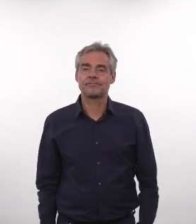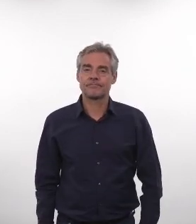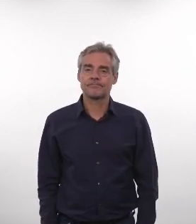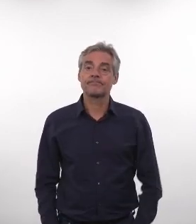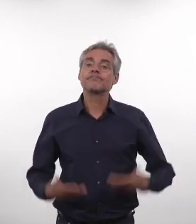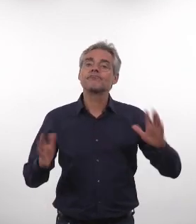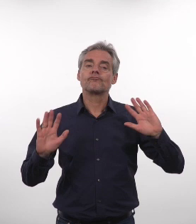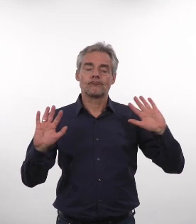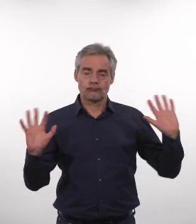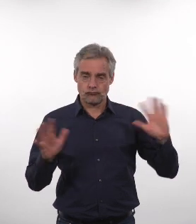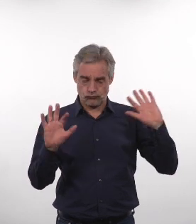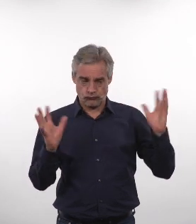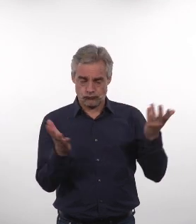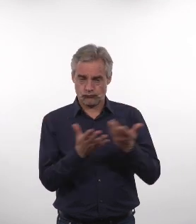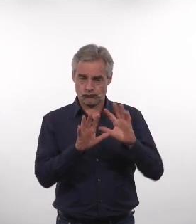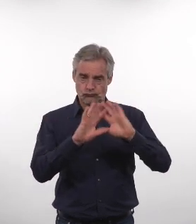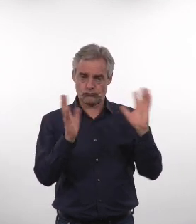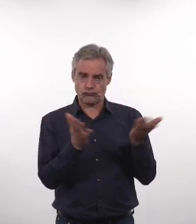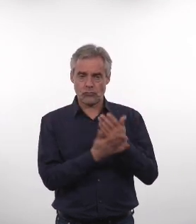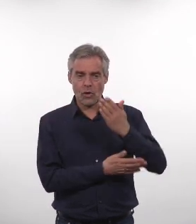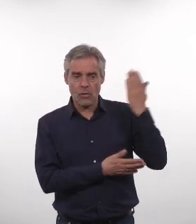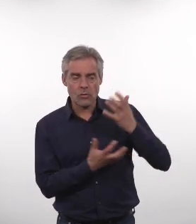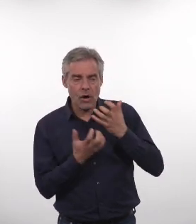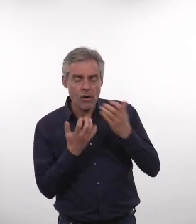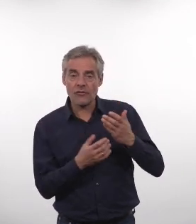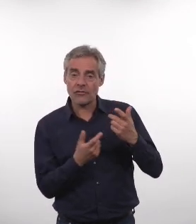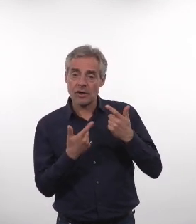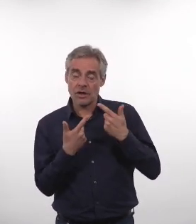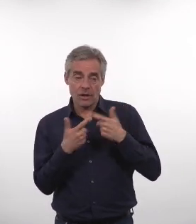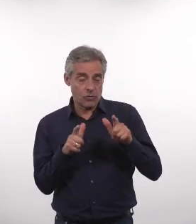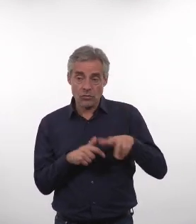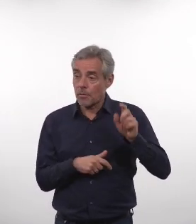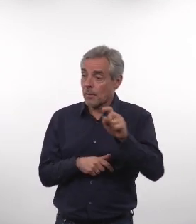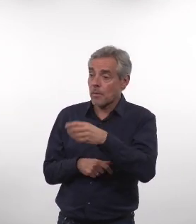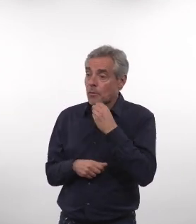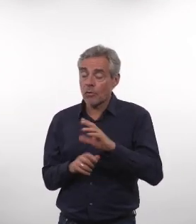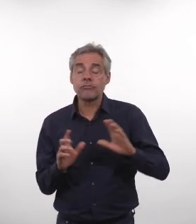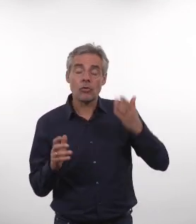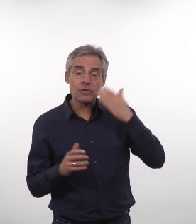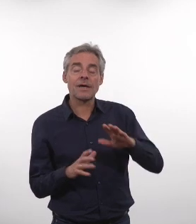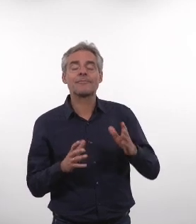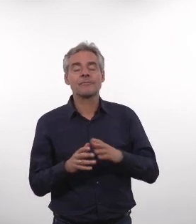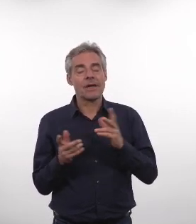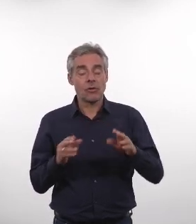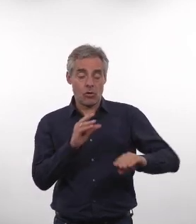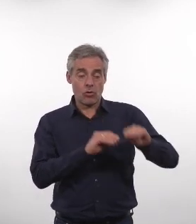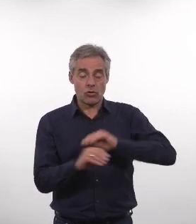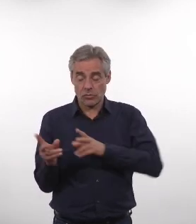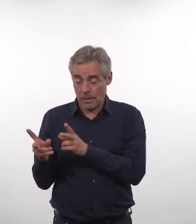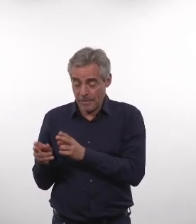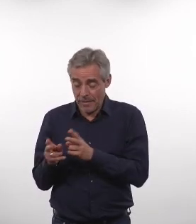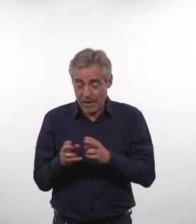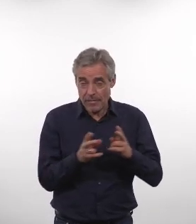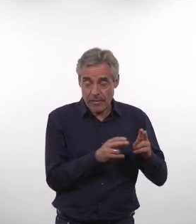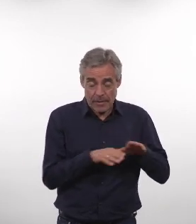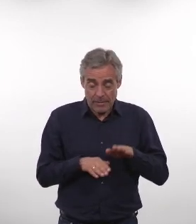Donc, une fois qu'on a identifié les attentes, les besoins et les disponibilités de chacun, en fait, on va décomposer le soin étape par